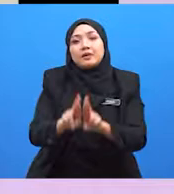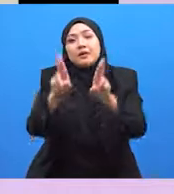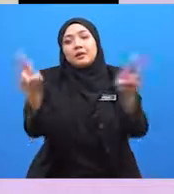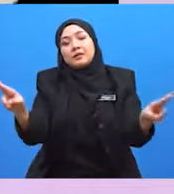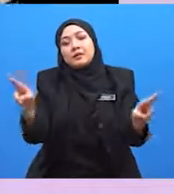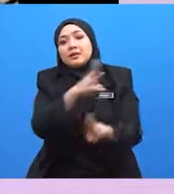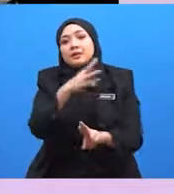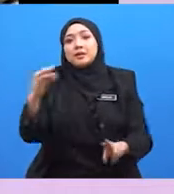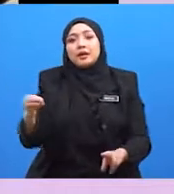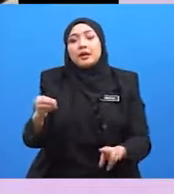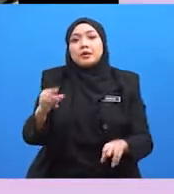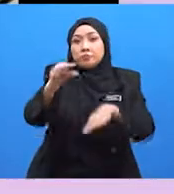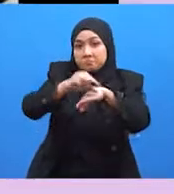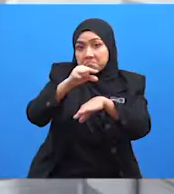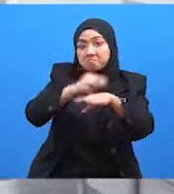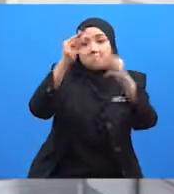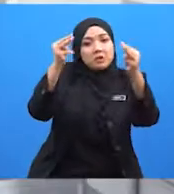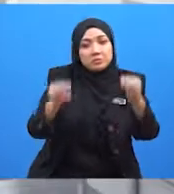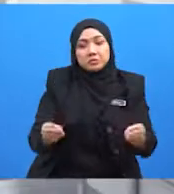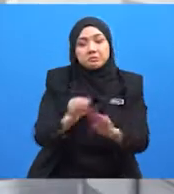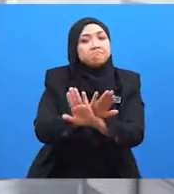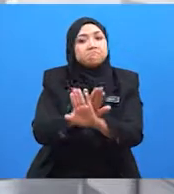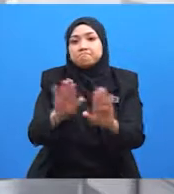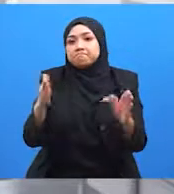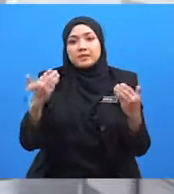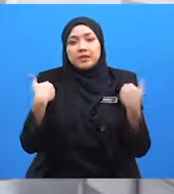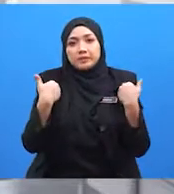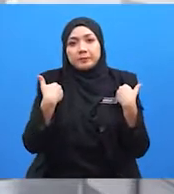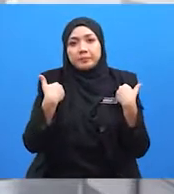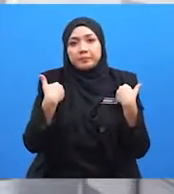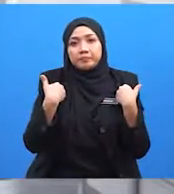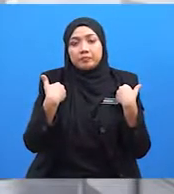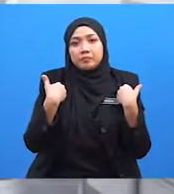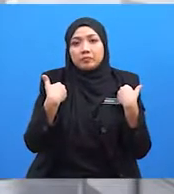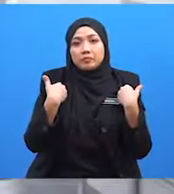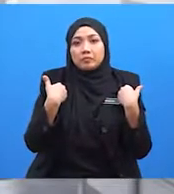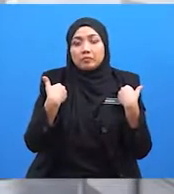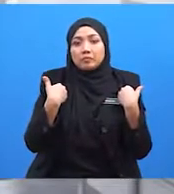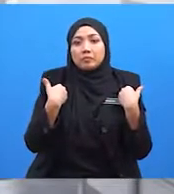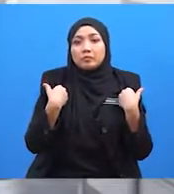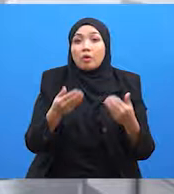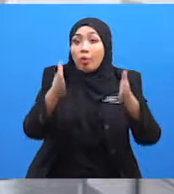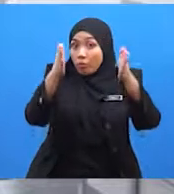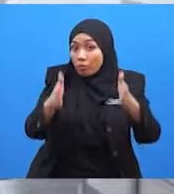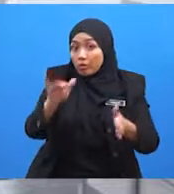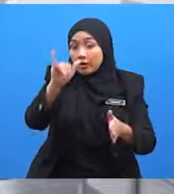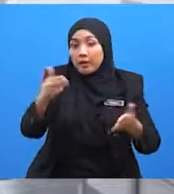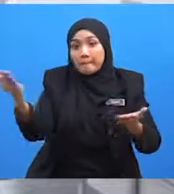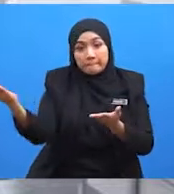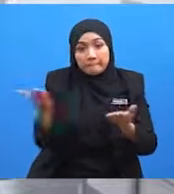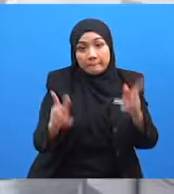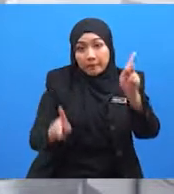manusia telah berkurangan. Pengguna lebih selesa dengan menggunakan lorong Touch and